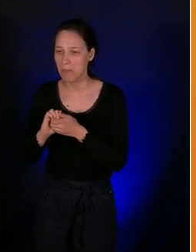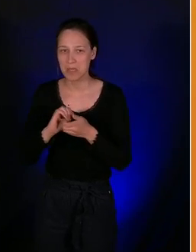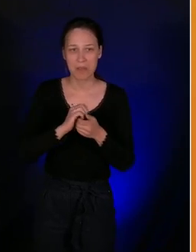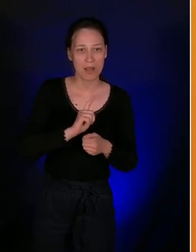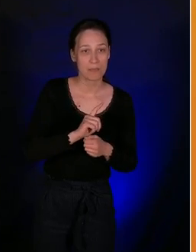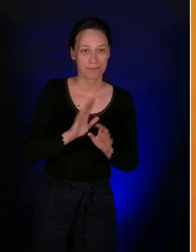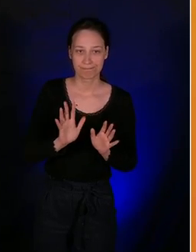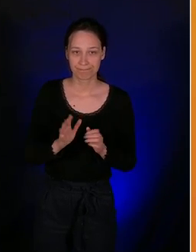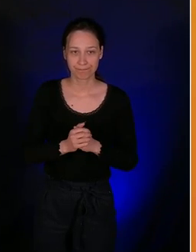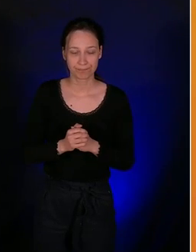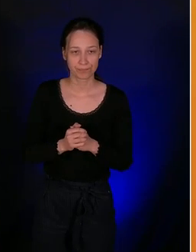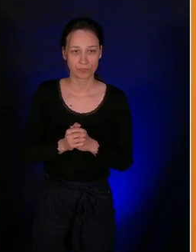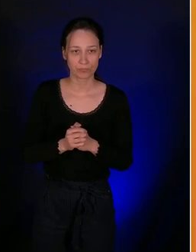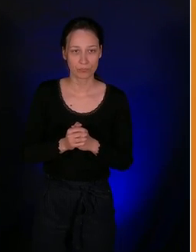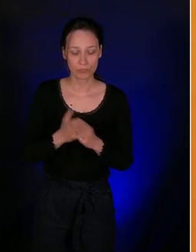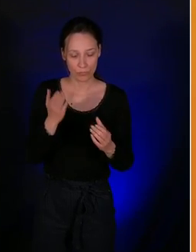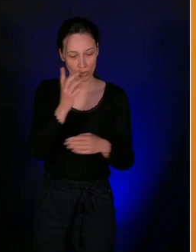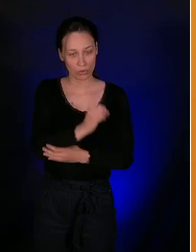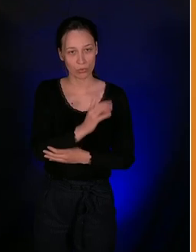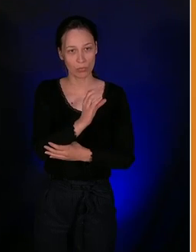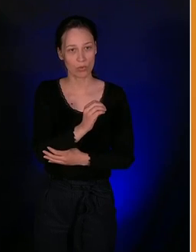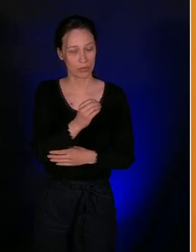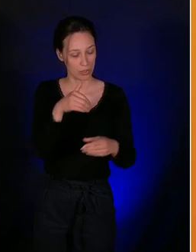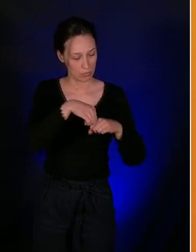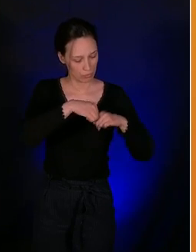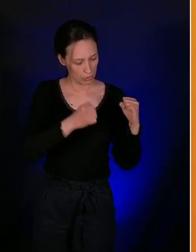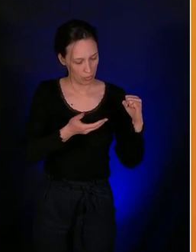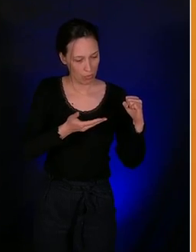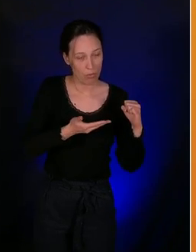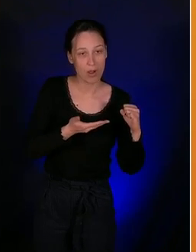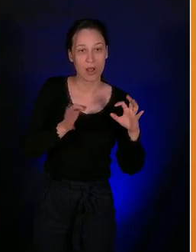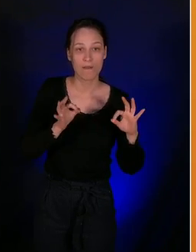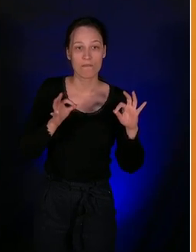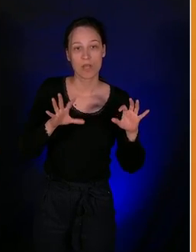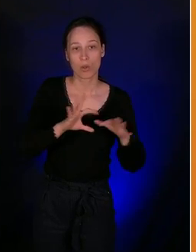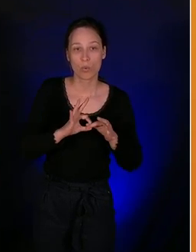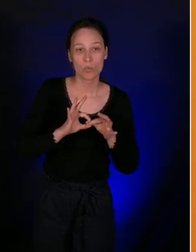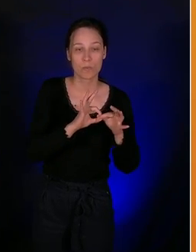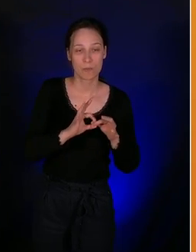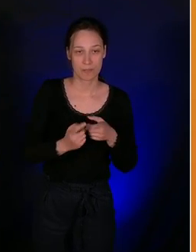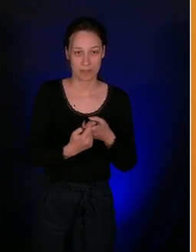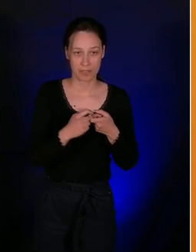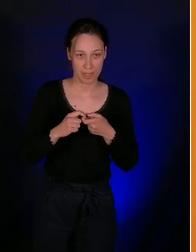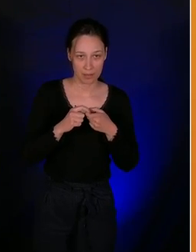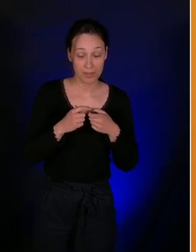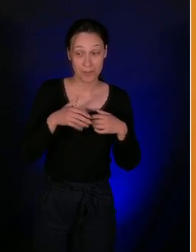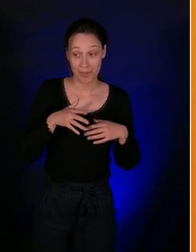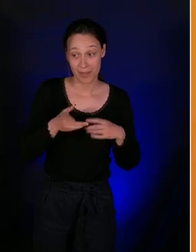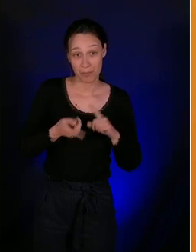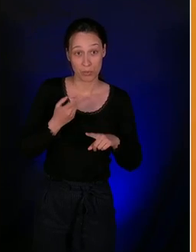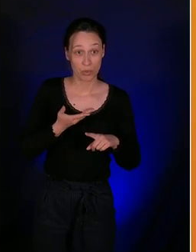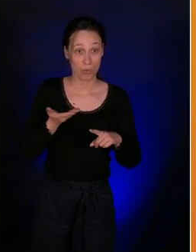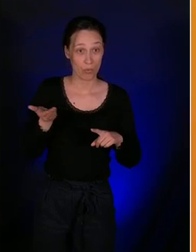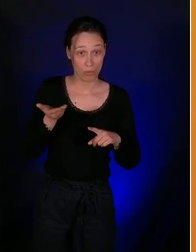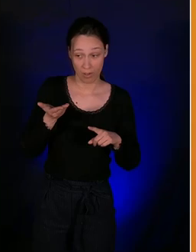Ce document d'orientation nous parle d'unité syndicale, mais notre union me semble prioritaire. C'est à cette seule condition que la